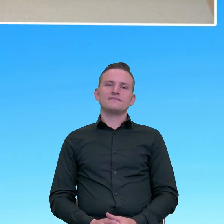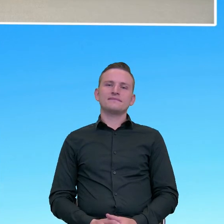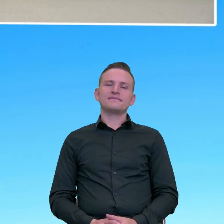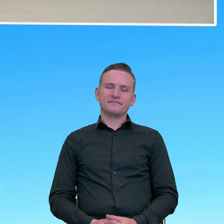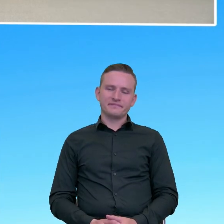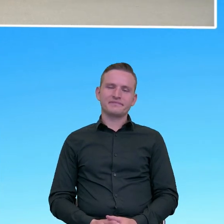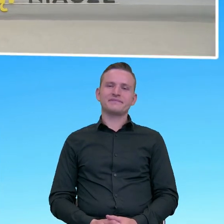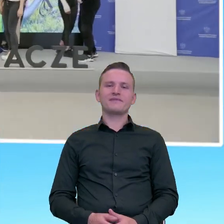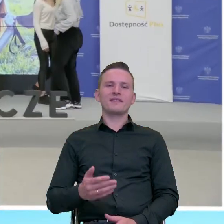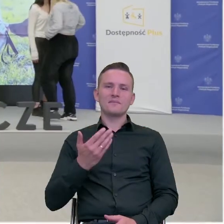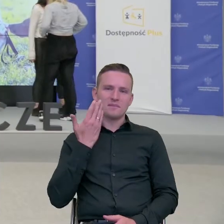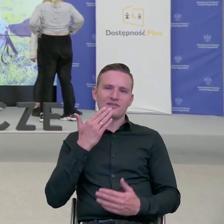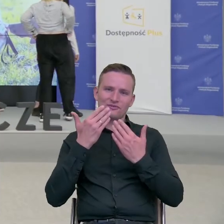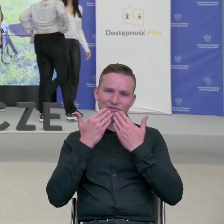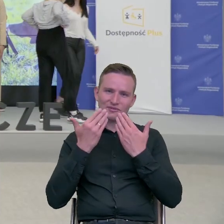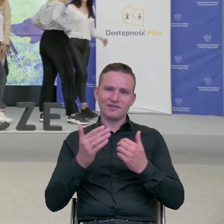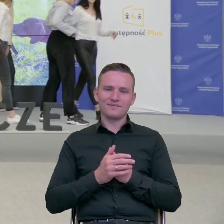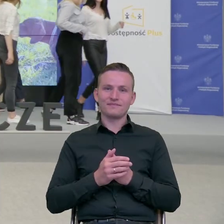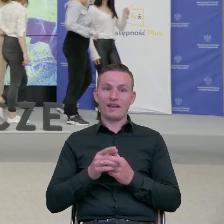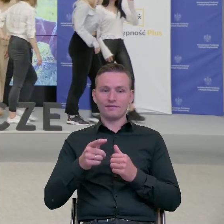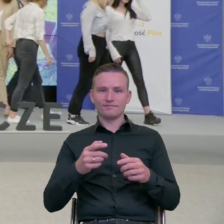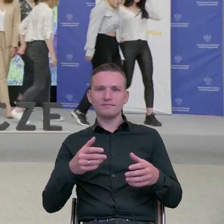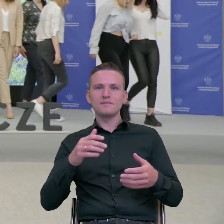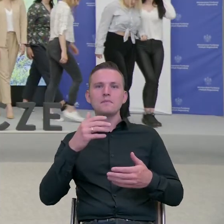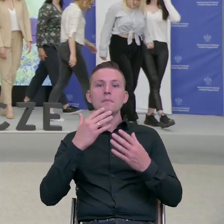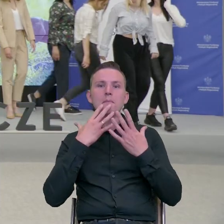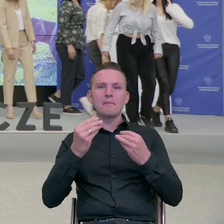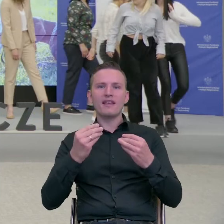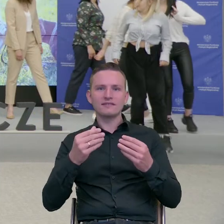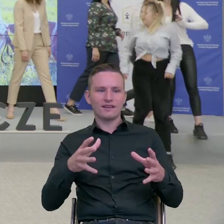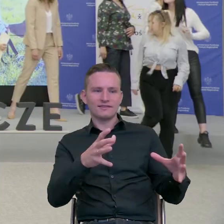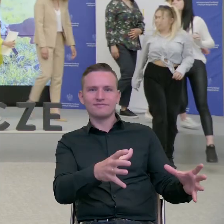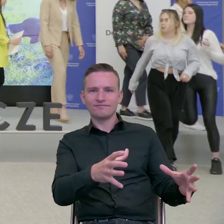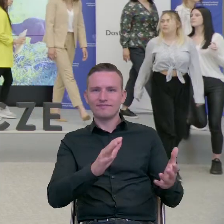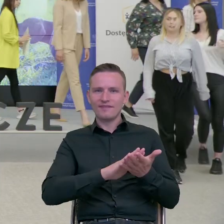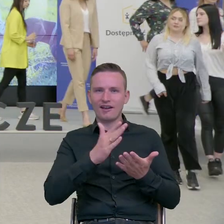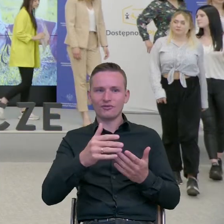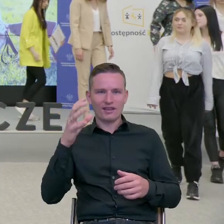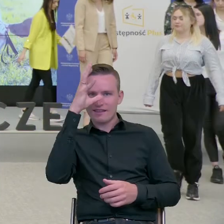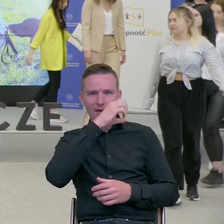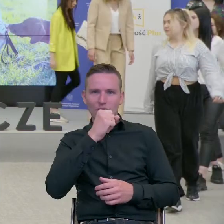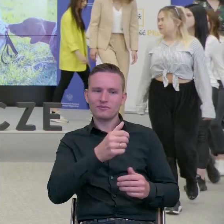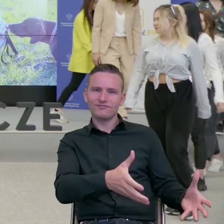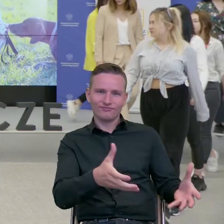Dobrze, dziękujemy bardzo. Nie zapomnijcie o prezentach, upominkach.